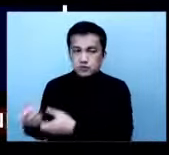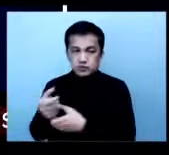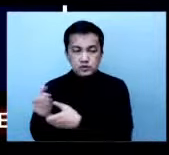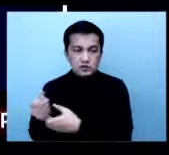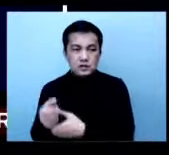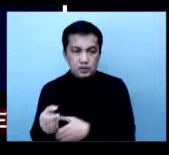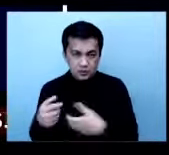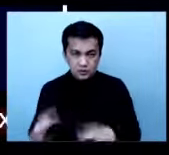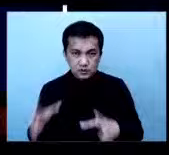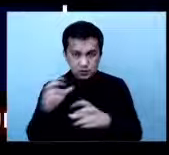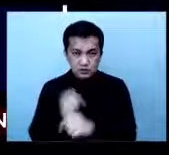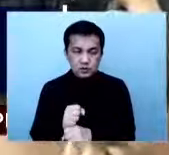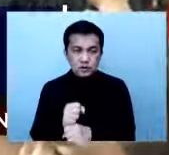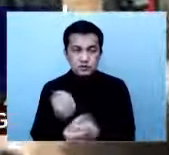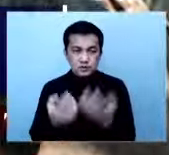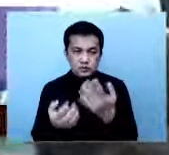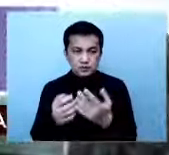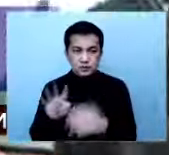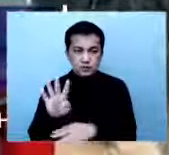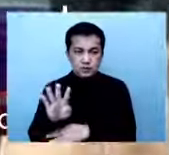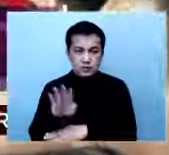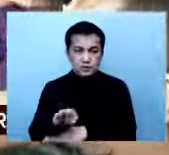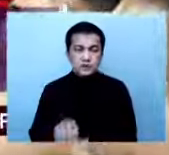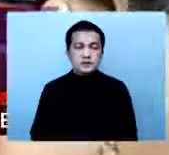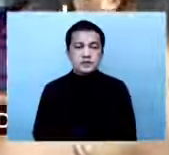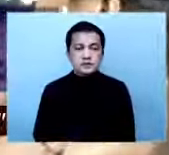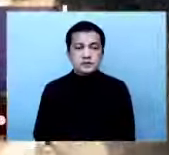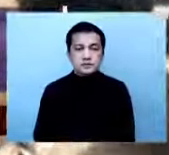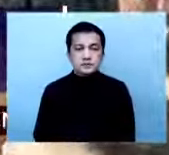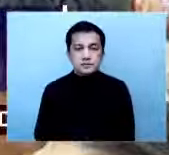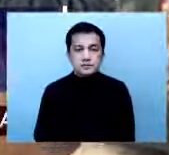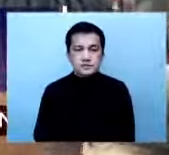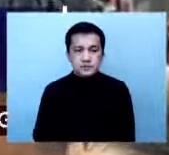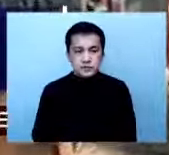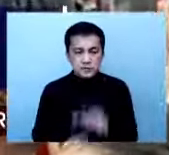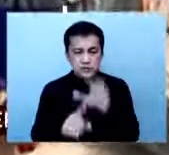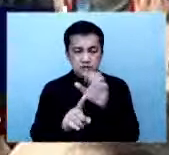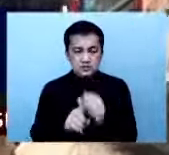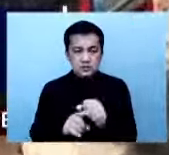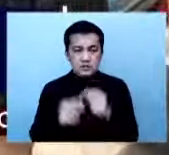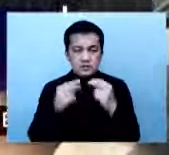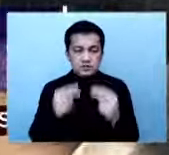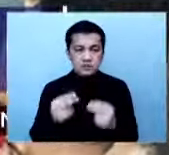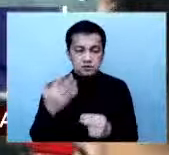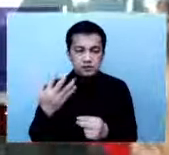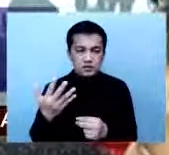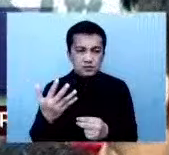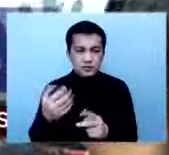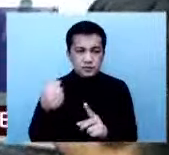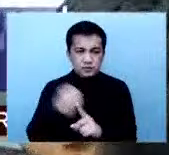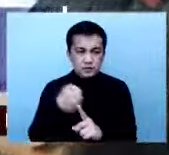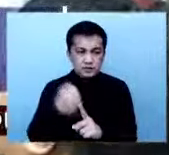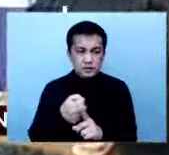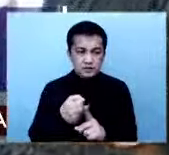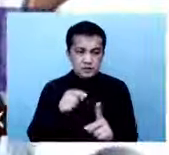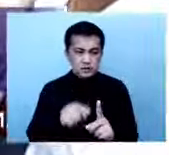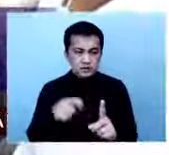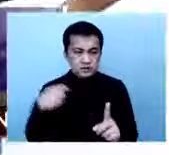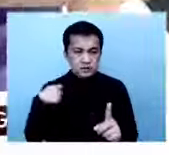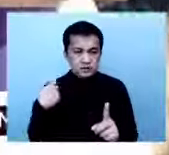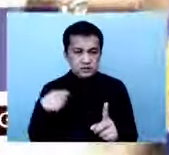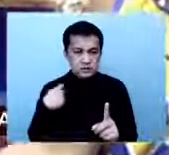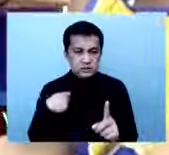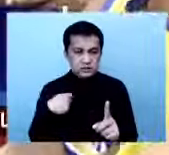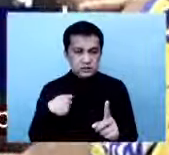mag 4 ng naan ng news 5 ang pambubugbog sa bina ito